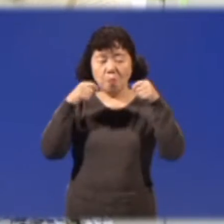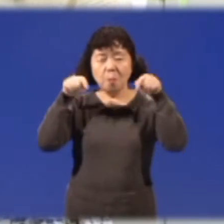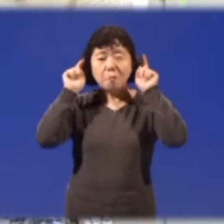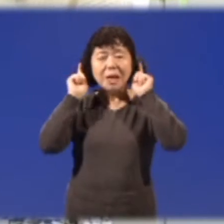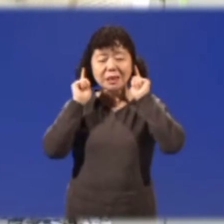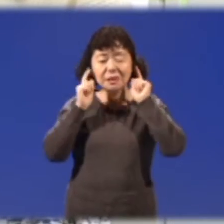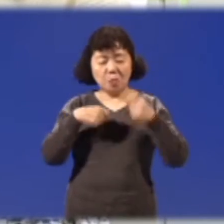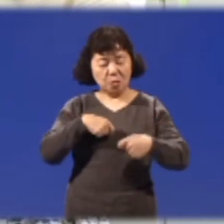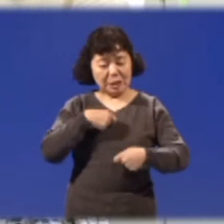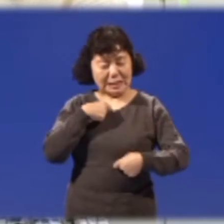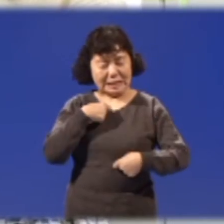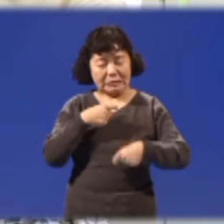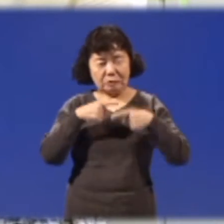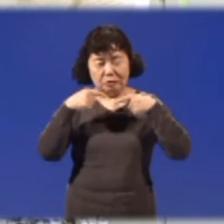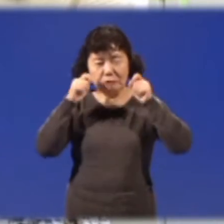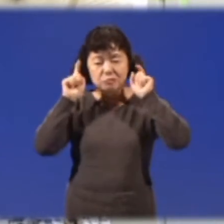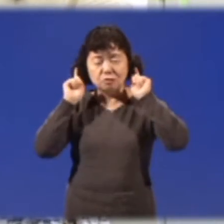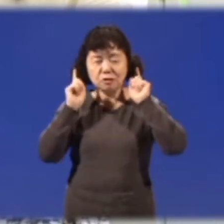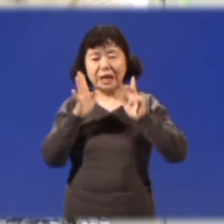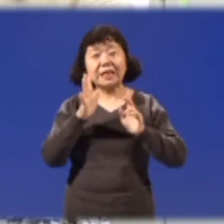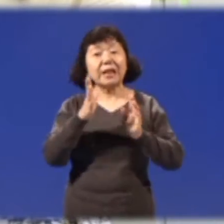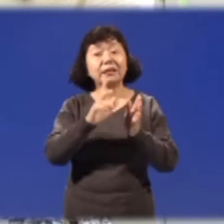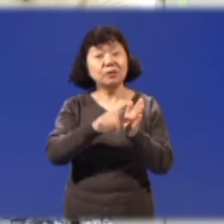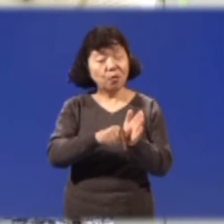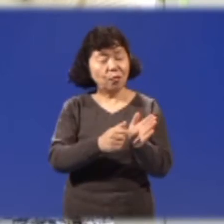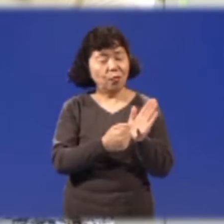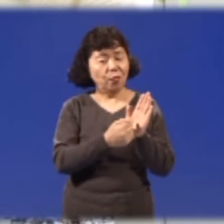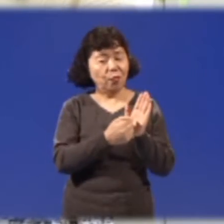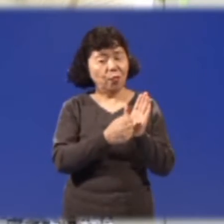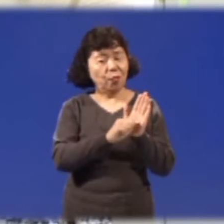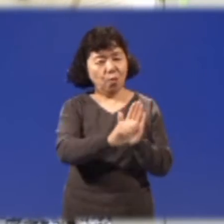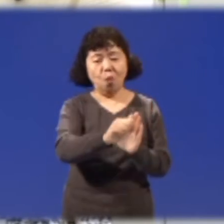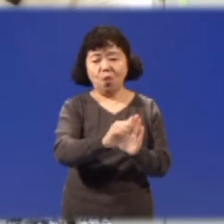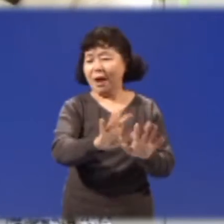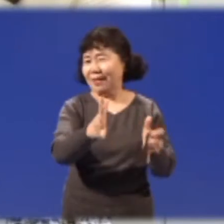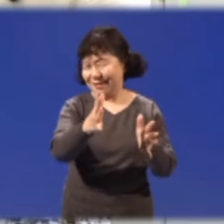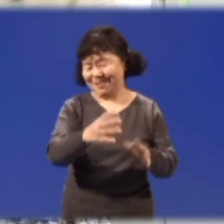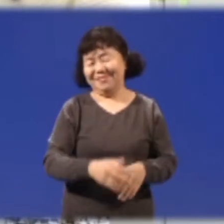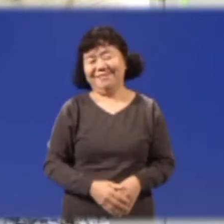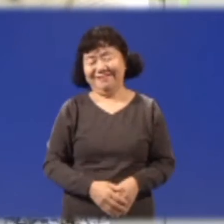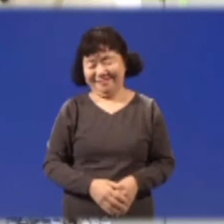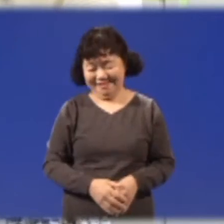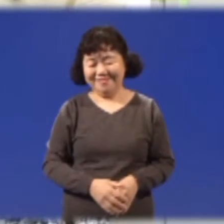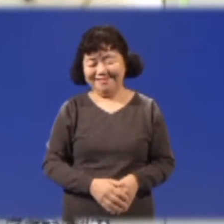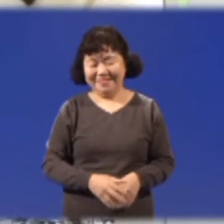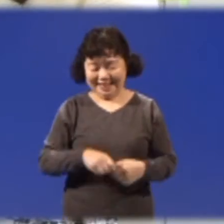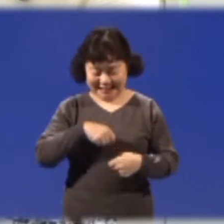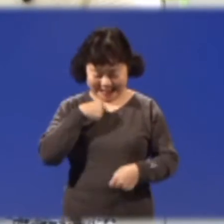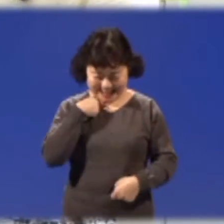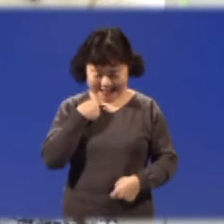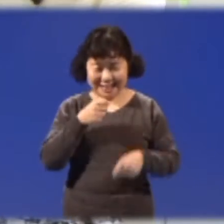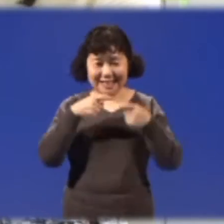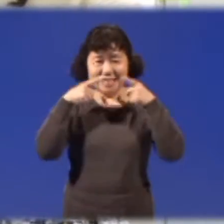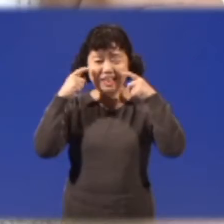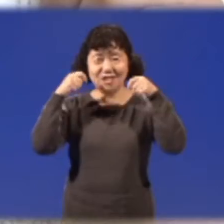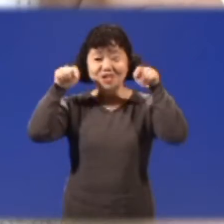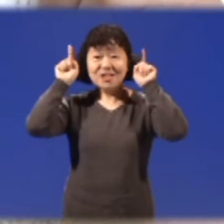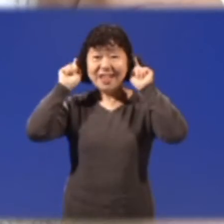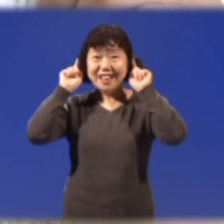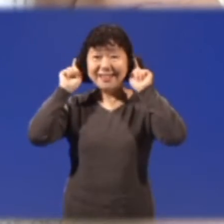も正しくつけていないと効果がありません。 マスクにも正しいつけ方があるんですね。